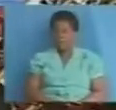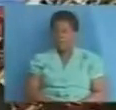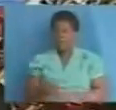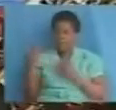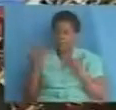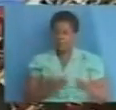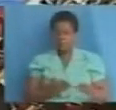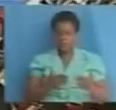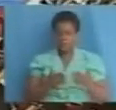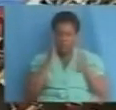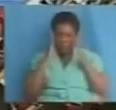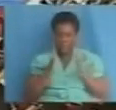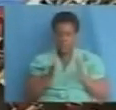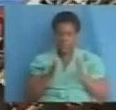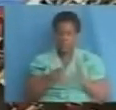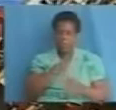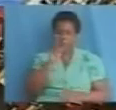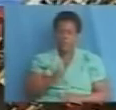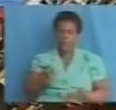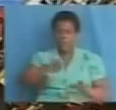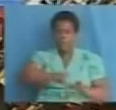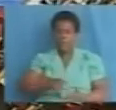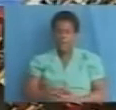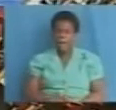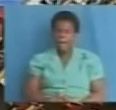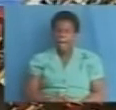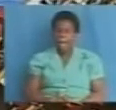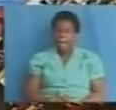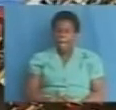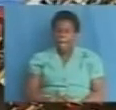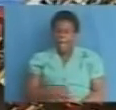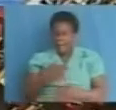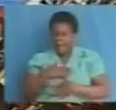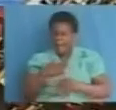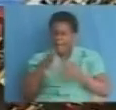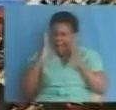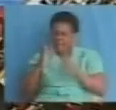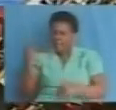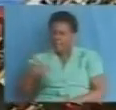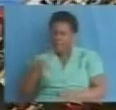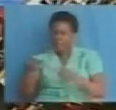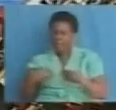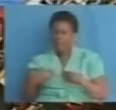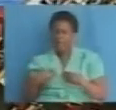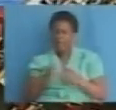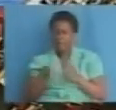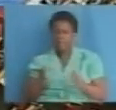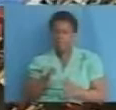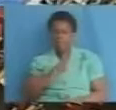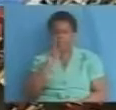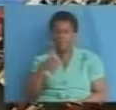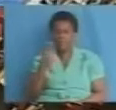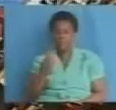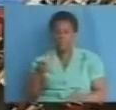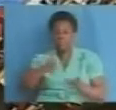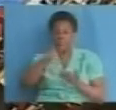machi masali Ya nyonga MH eshima spik nak shuk kuru kwa kuna furs nime masali mawi Ya nyonga kwa kuwa serik